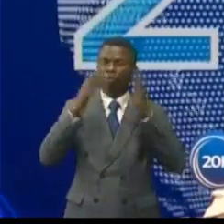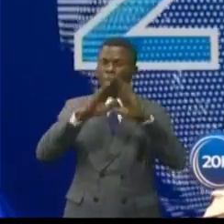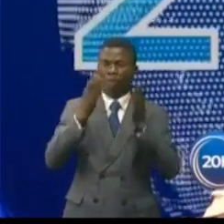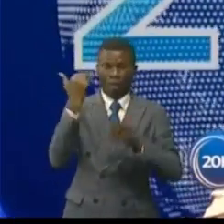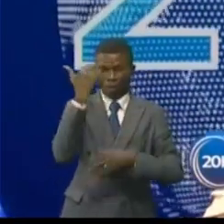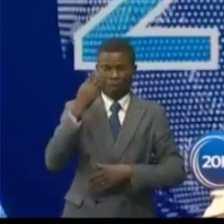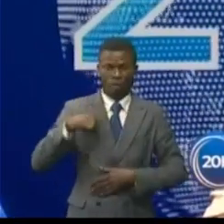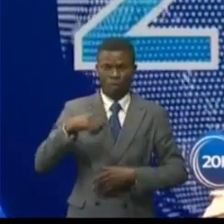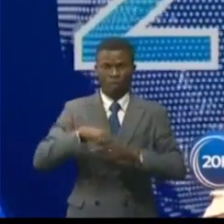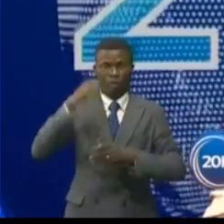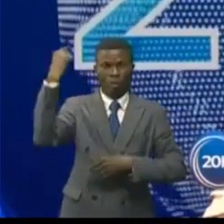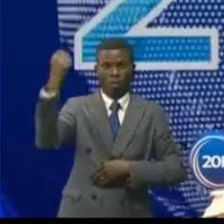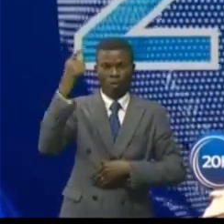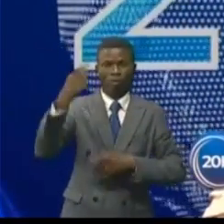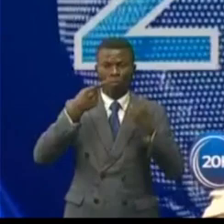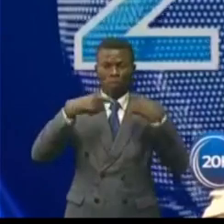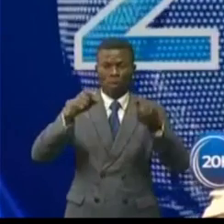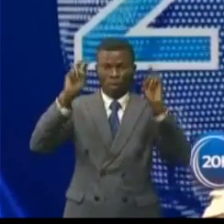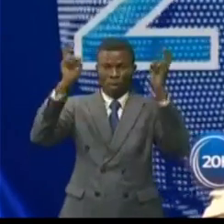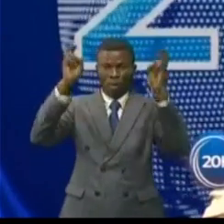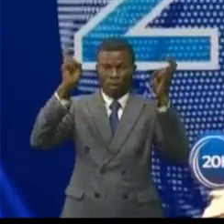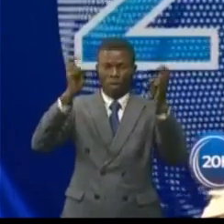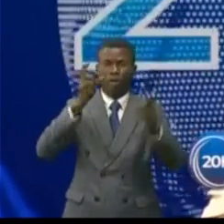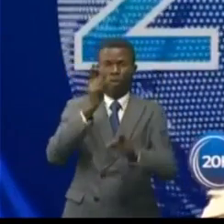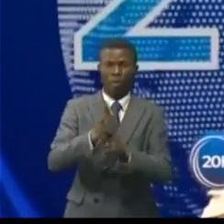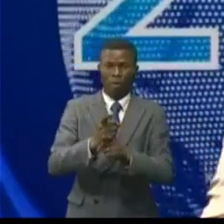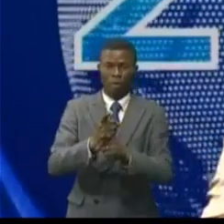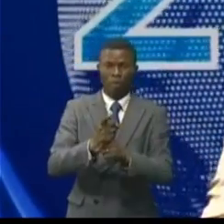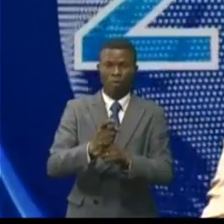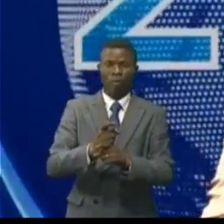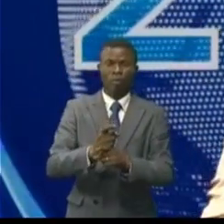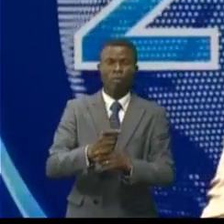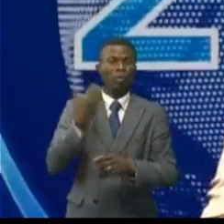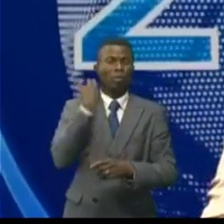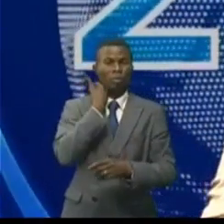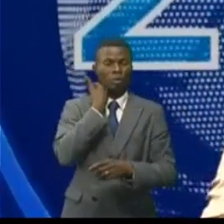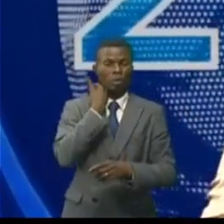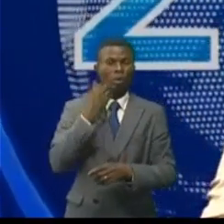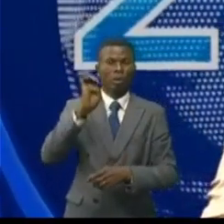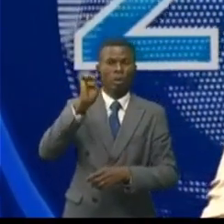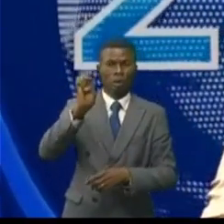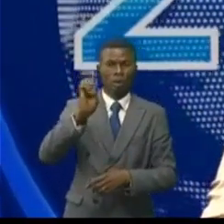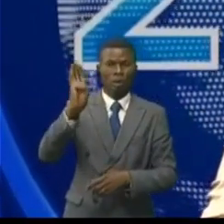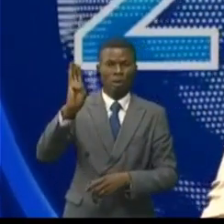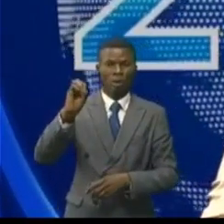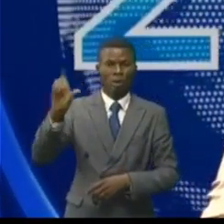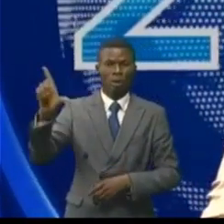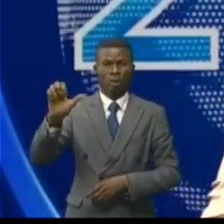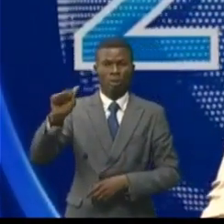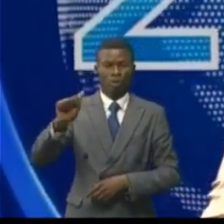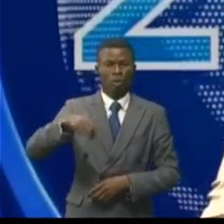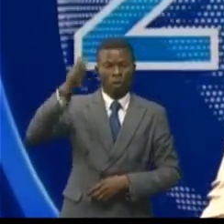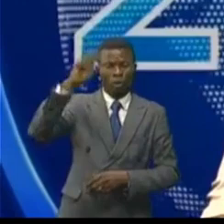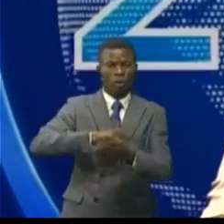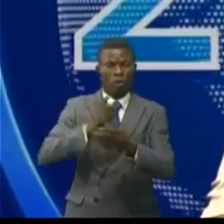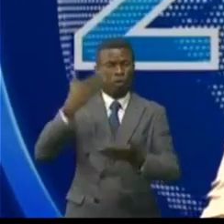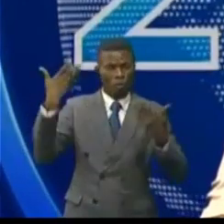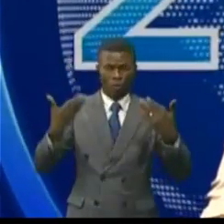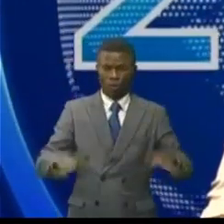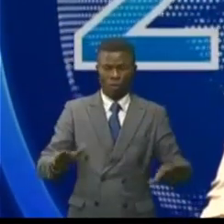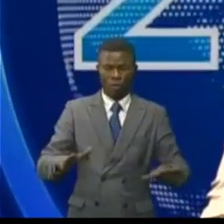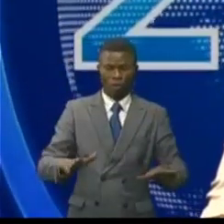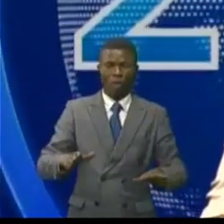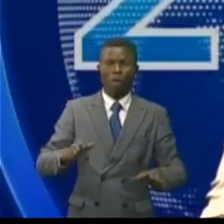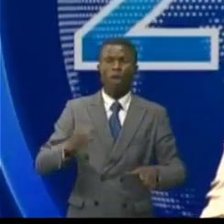à travers le monde. Je rappelle la principale information, fin du règne de l'épidémie d'Ebola au Nord Kivu, précisément dans la zone de santé de Beni.